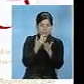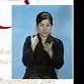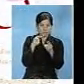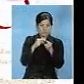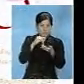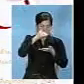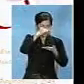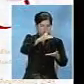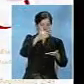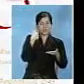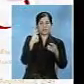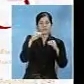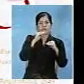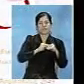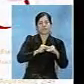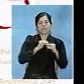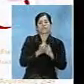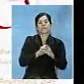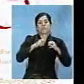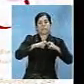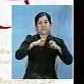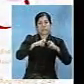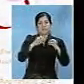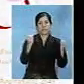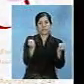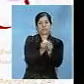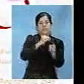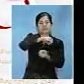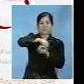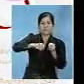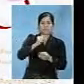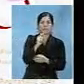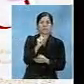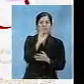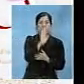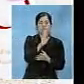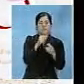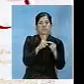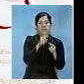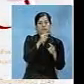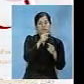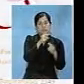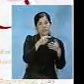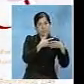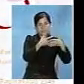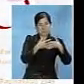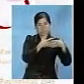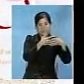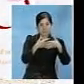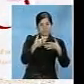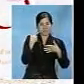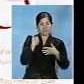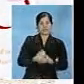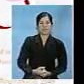เมื่อครั้งที่เป็นวิกฤตเศรษฐกิจที่เกิดขึ้นจากสหรัฐแล้วเราใช้คำว่าแฮมเบอร์เกอร์ไครซิสนั้นเนี่ยนะครับปริมาณการเ